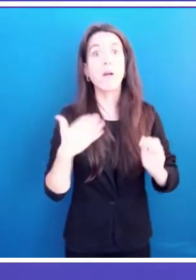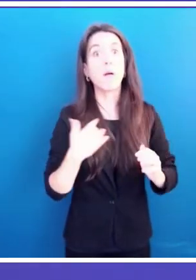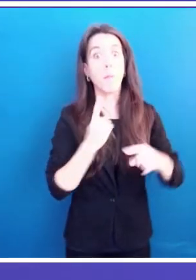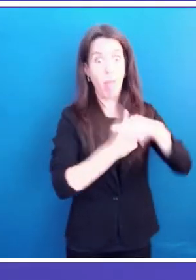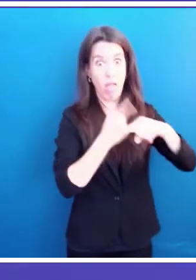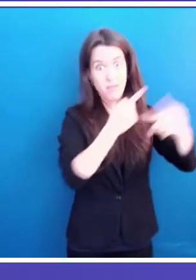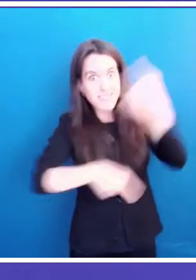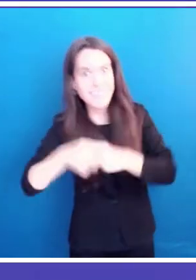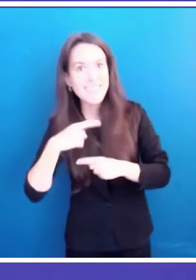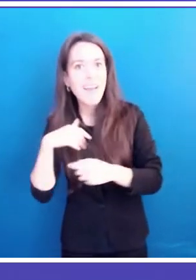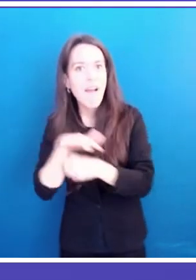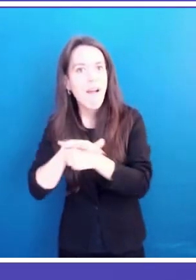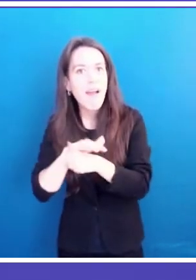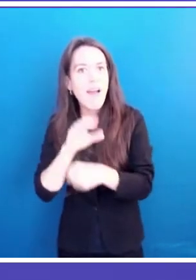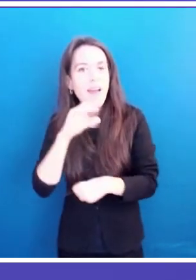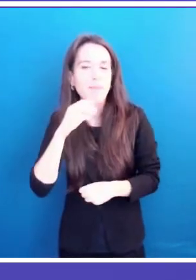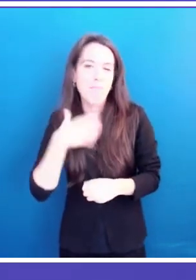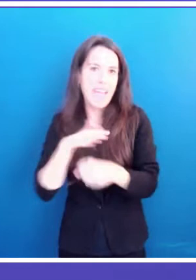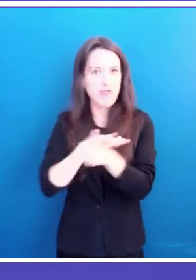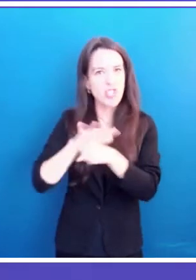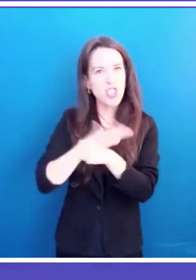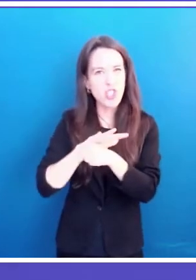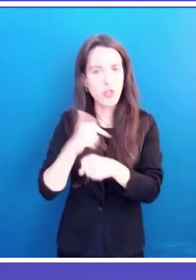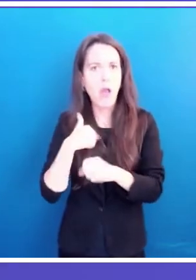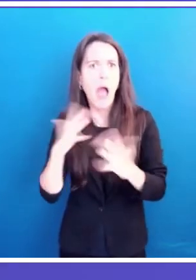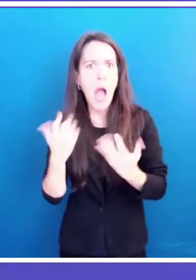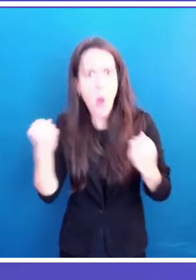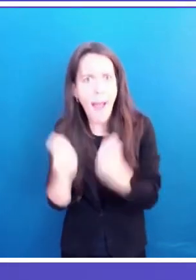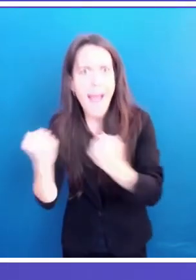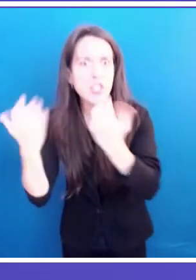اعتمدت تدابير استثنائية بالفعل بل أنا سأتحدث